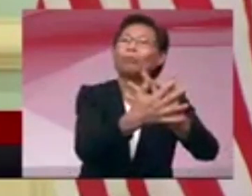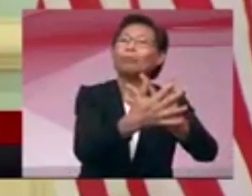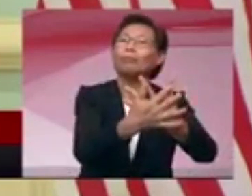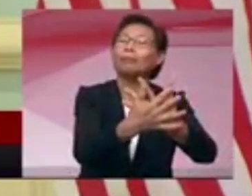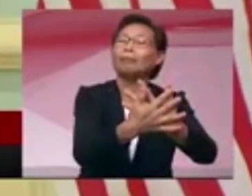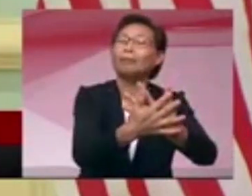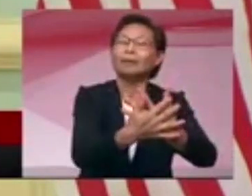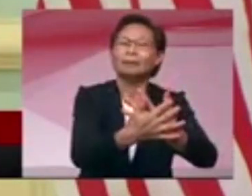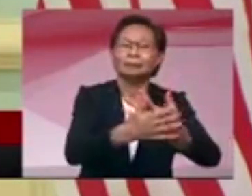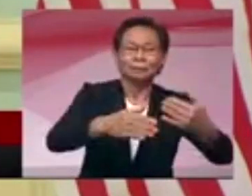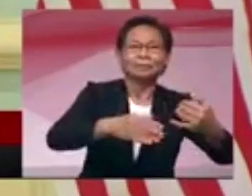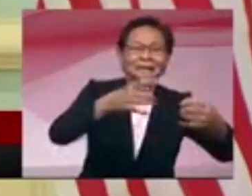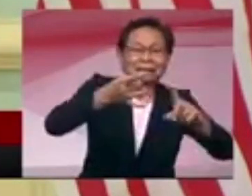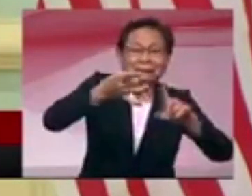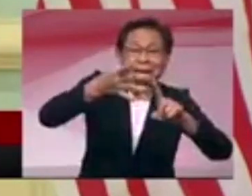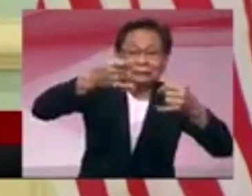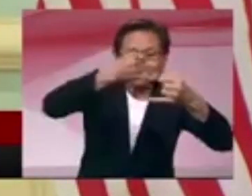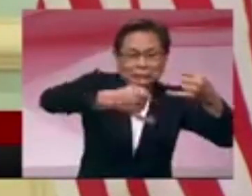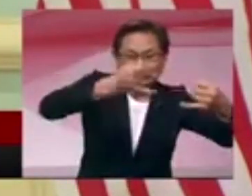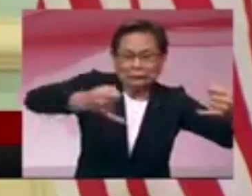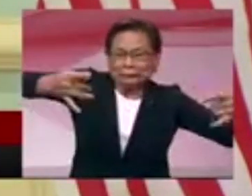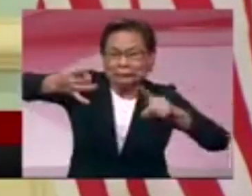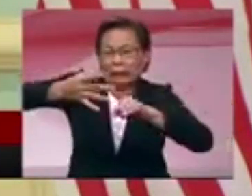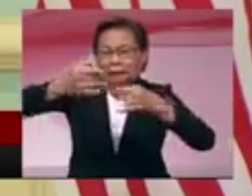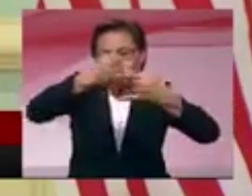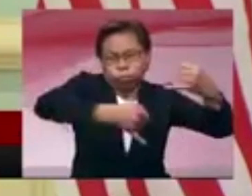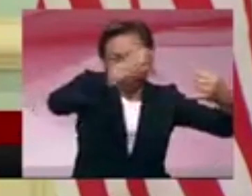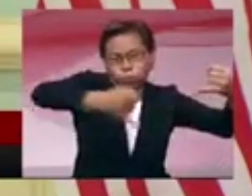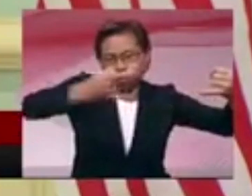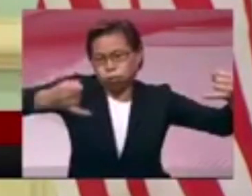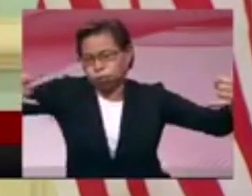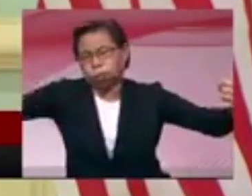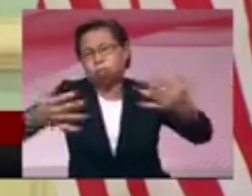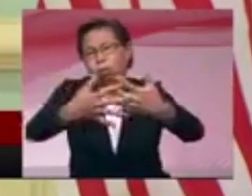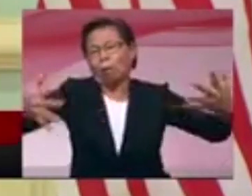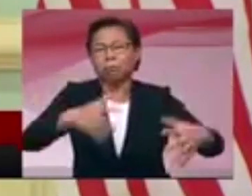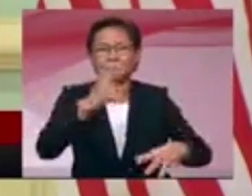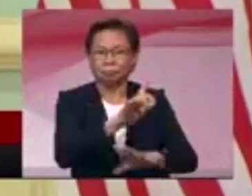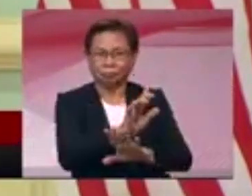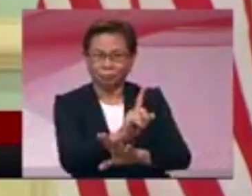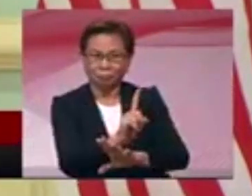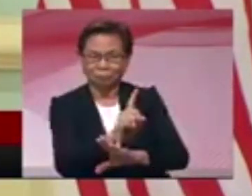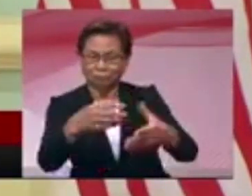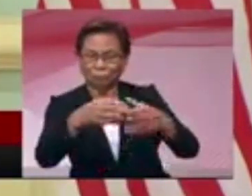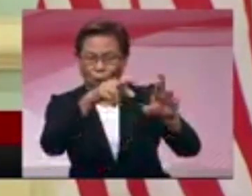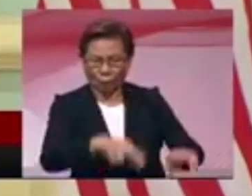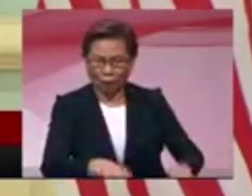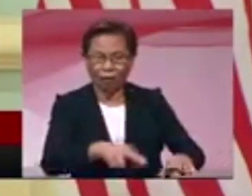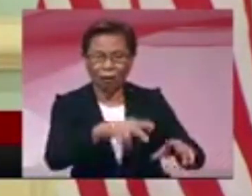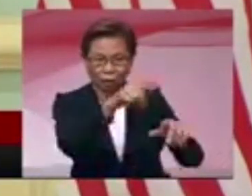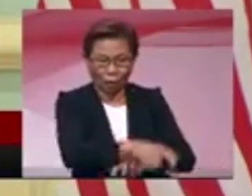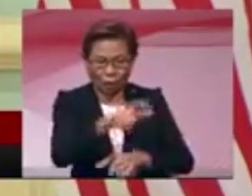dengan kawat berduri dan sebagainya untuk memastikan bahawa tidak ada yang mereka yang keluar penduduk di dalamnya dan tidak